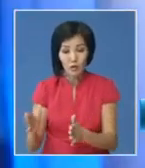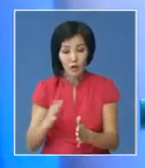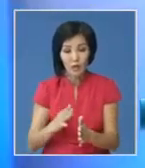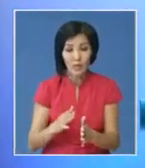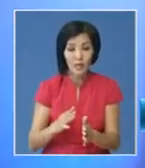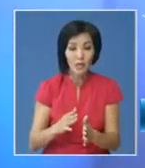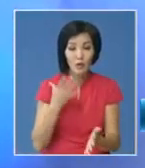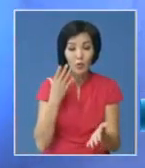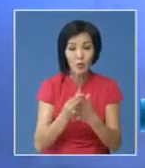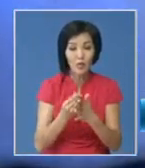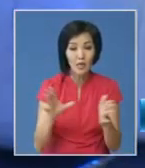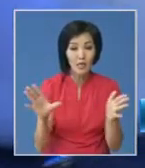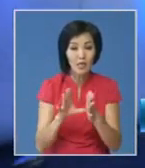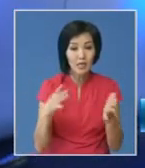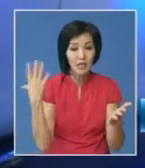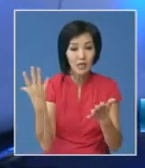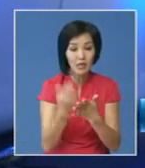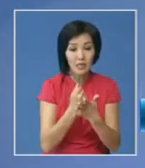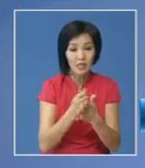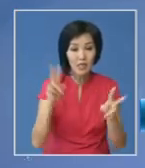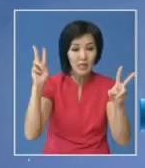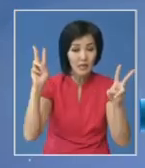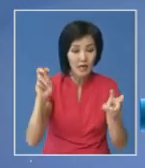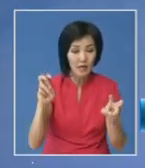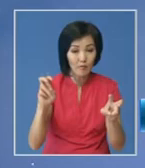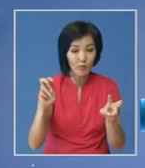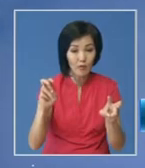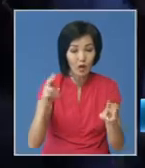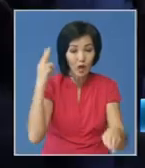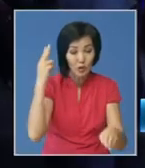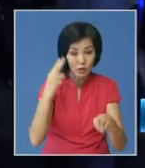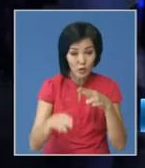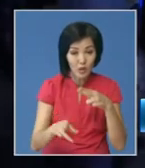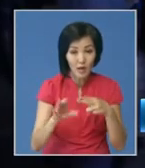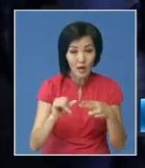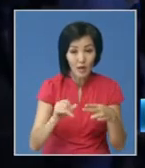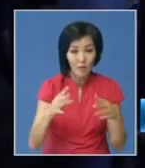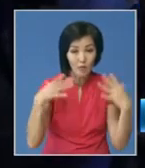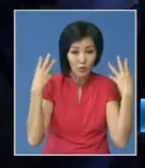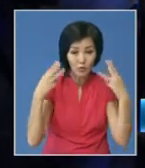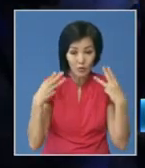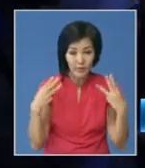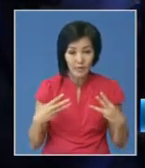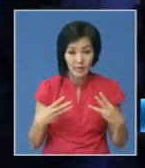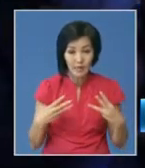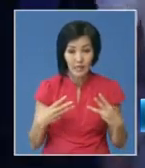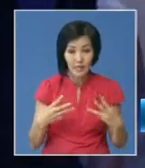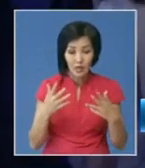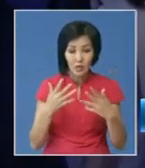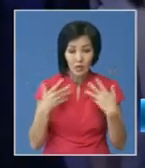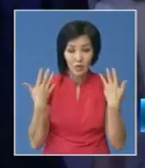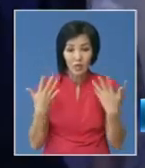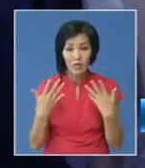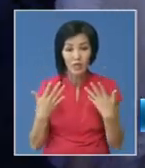жетістіктері көрсетілген. Мәселен, тақырыптық экспозиция бойынша жоғалып бара жатқан Амур жолбарысы арқылы табиғи ресурстарды дұрыс